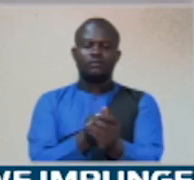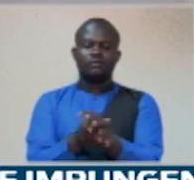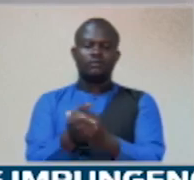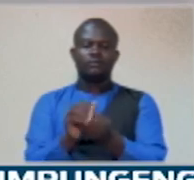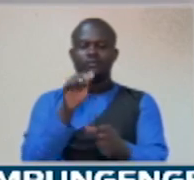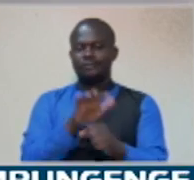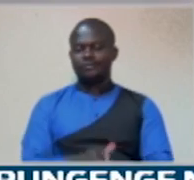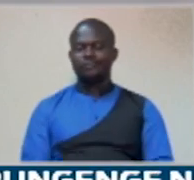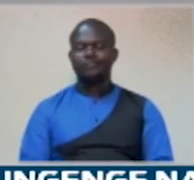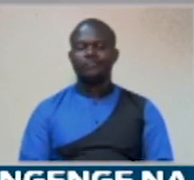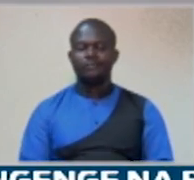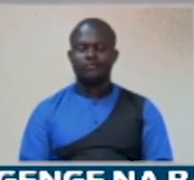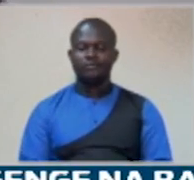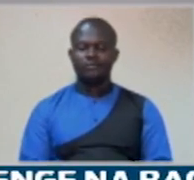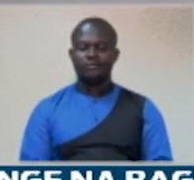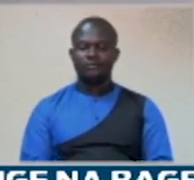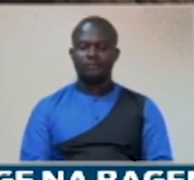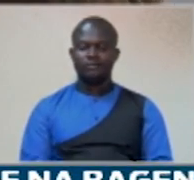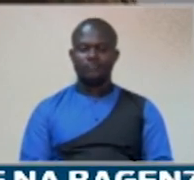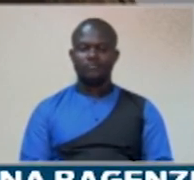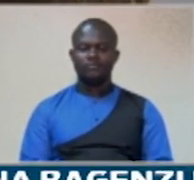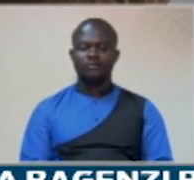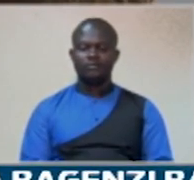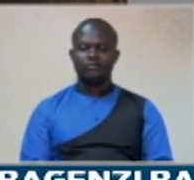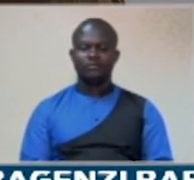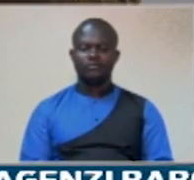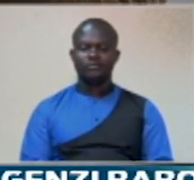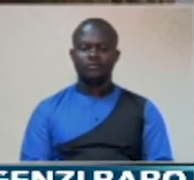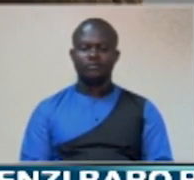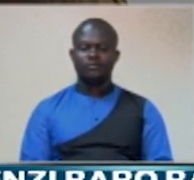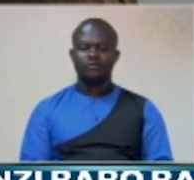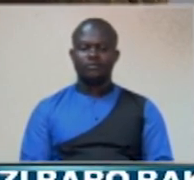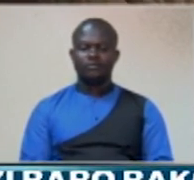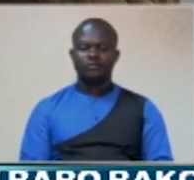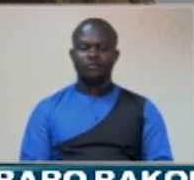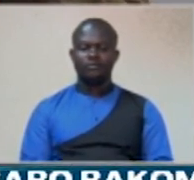kenshi. Fiston Felix Abineza, I Kigali.